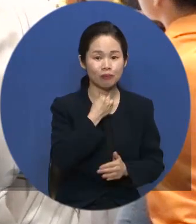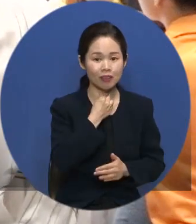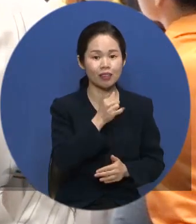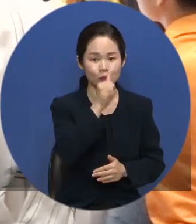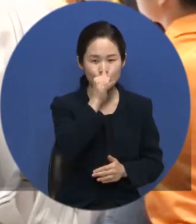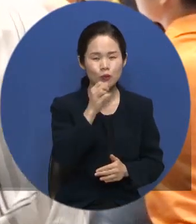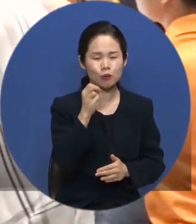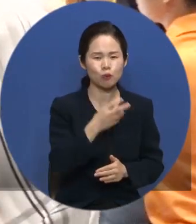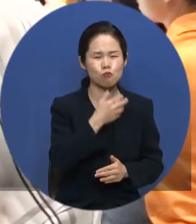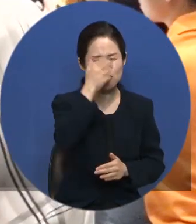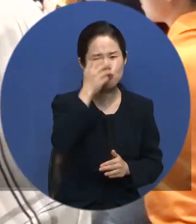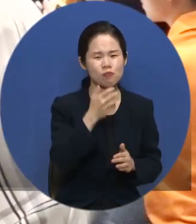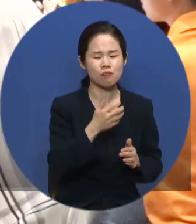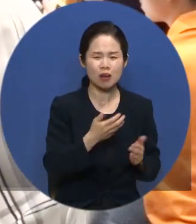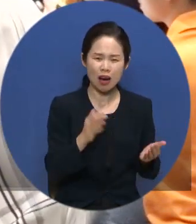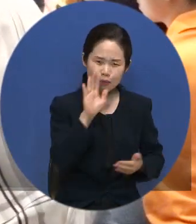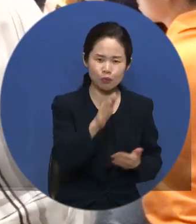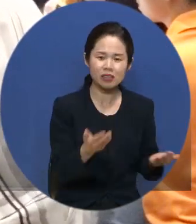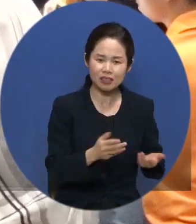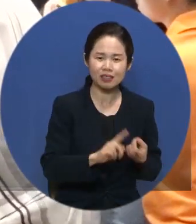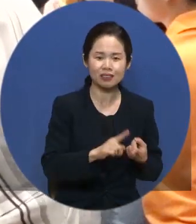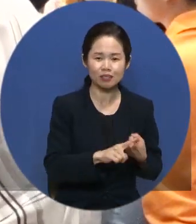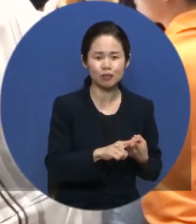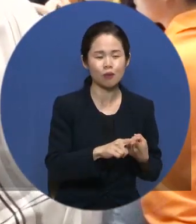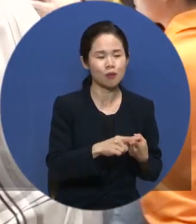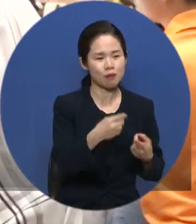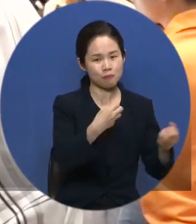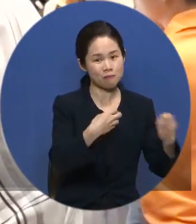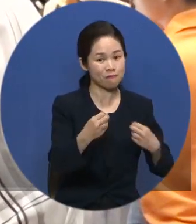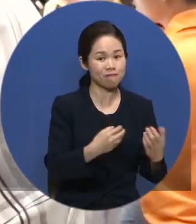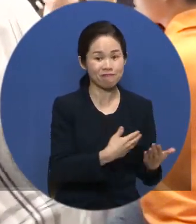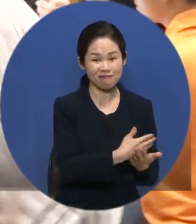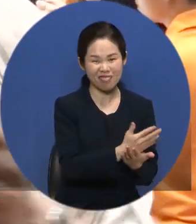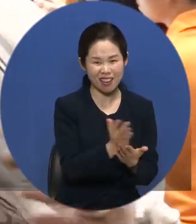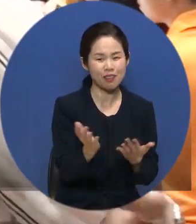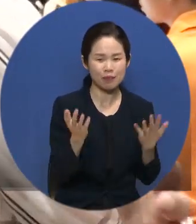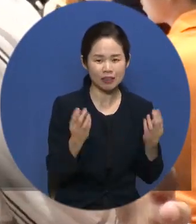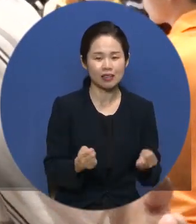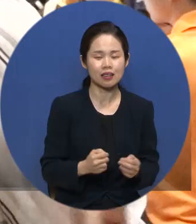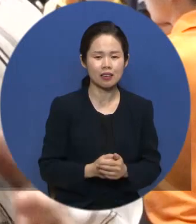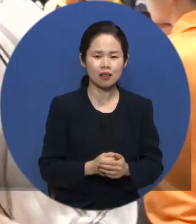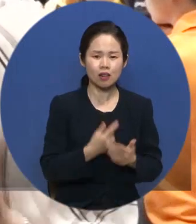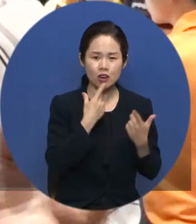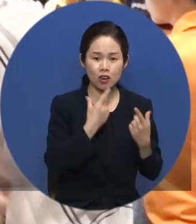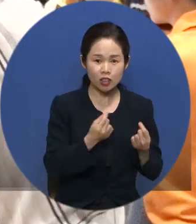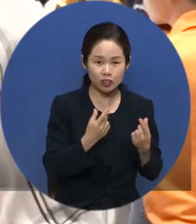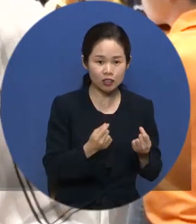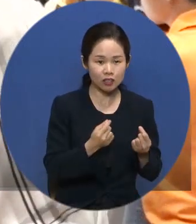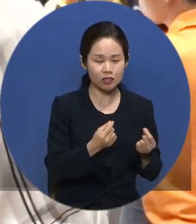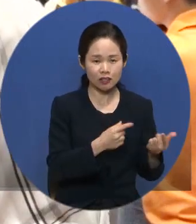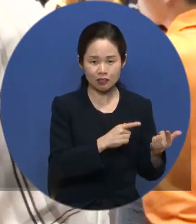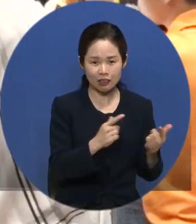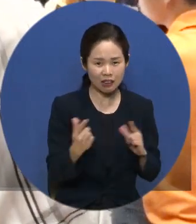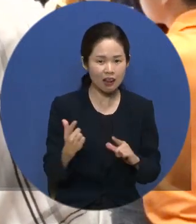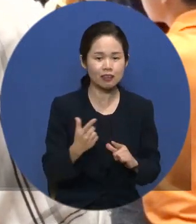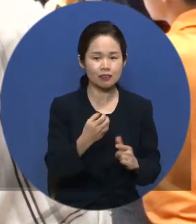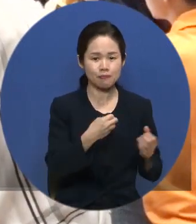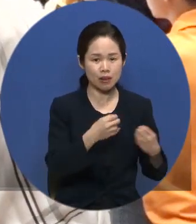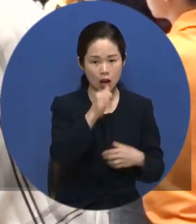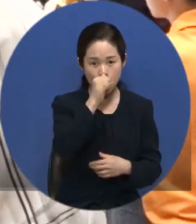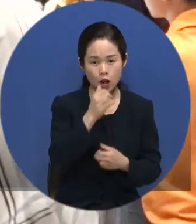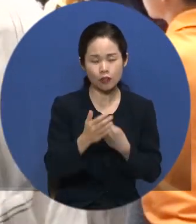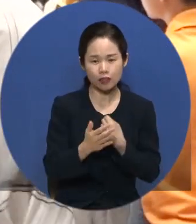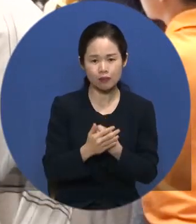것 같아요. 그래서 그 다양한 욕구가 있기 때문에 이번 이제 여름에 캠프가 끝나면